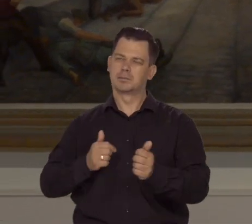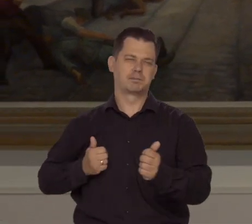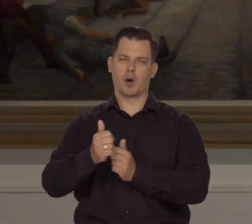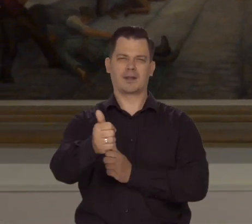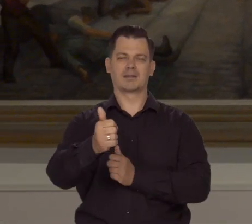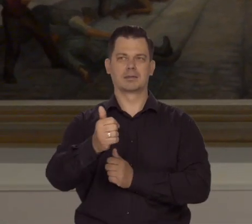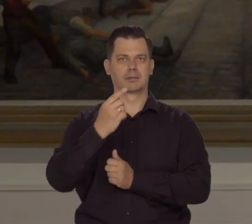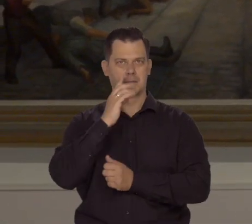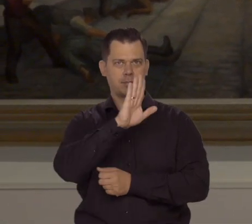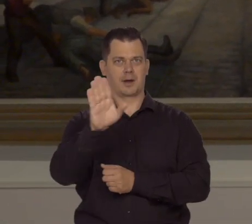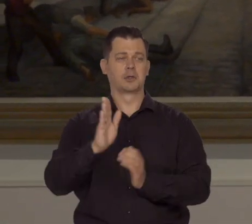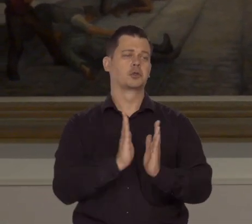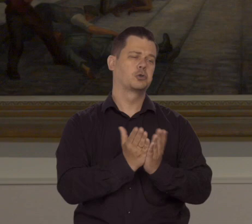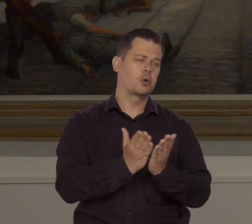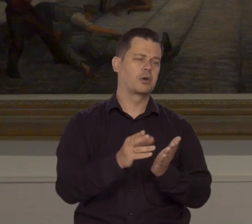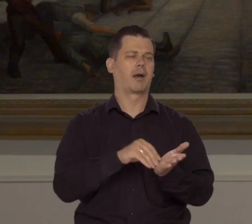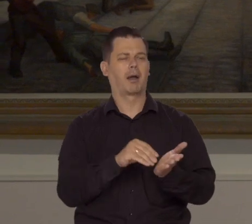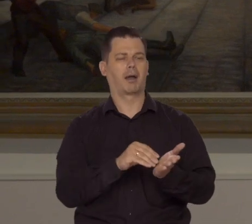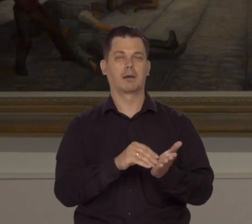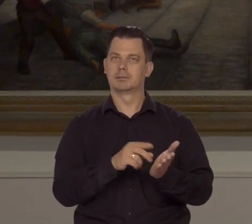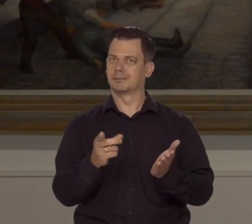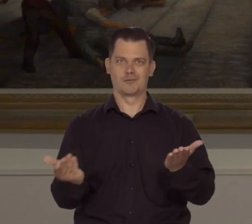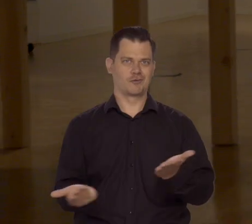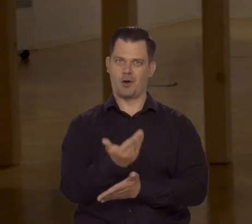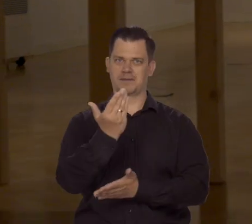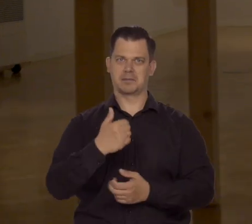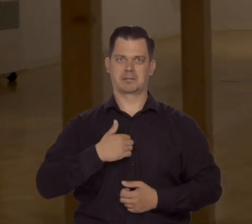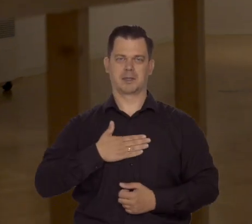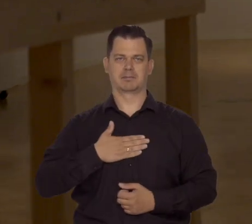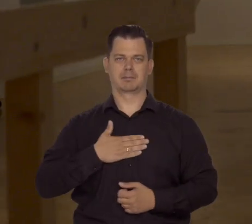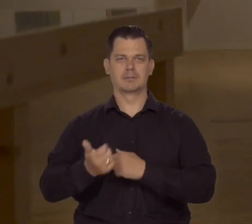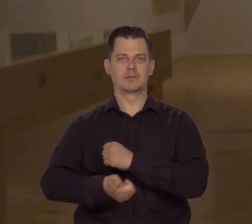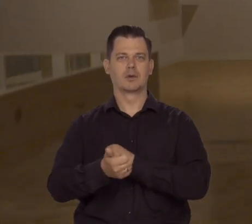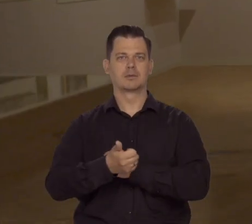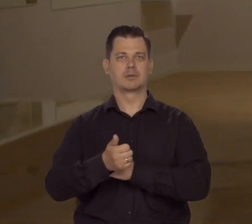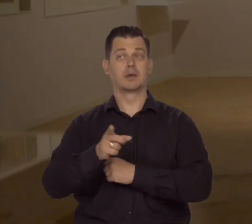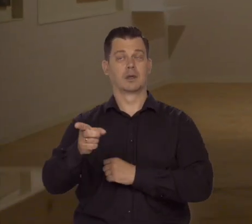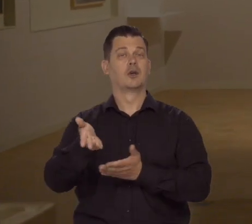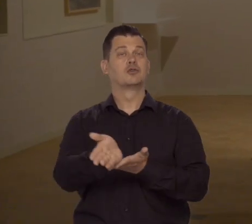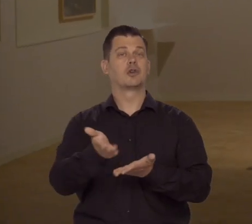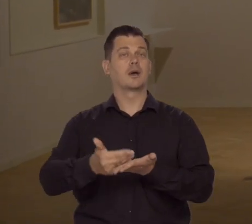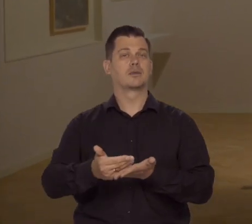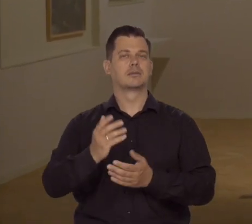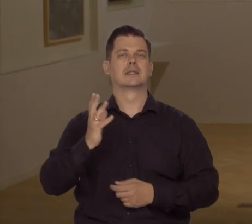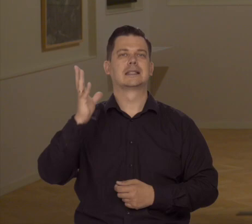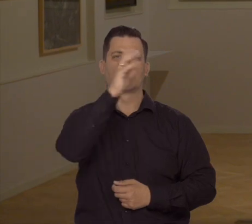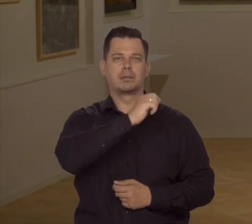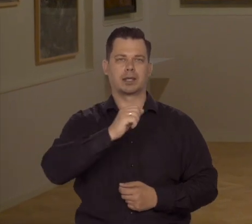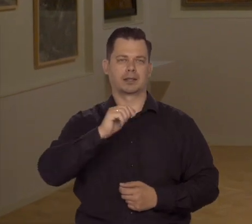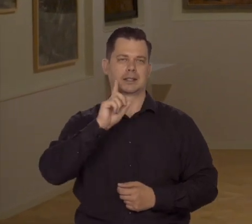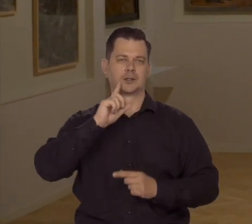wychodzimy poza kanon podręcznikowej historii sztuki. Koronnym przykładem tego dążenia jest dział